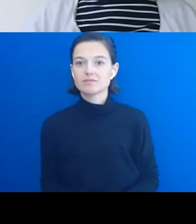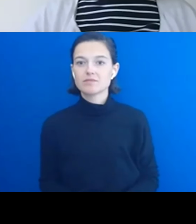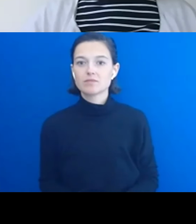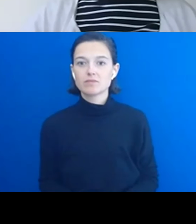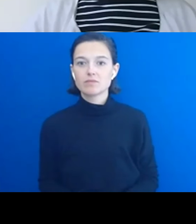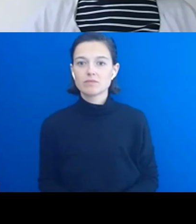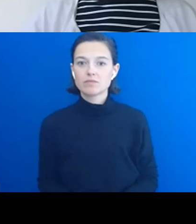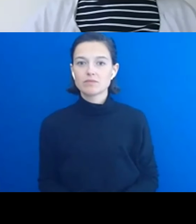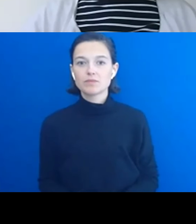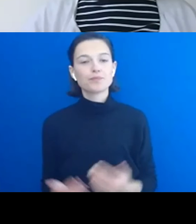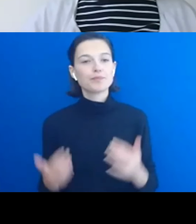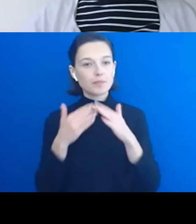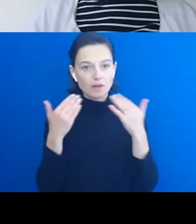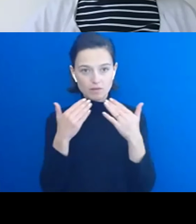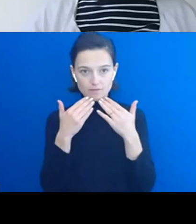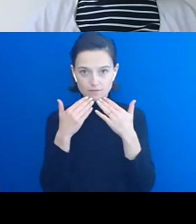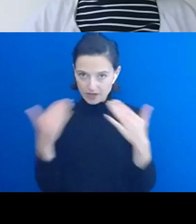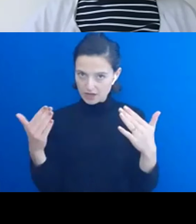Ja, vielen herzlichen Dank. Ich